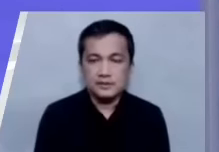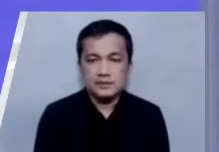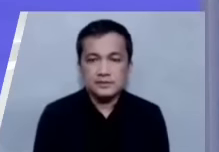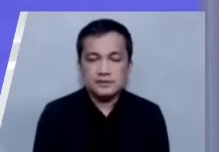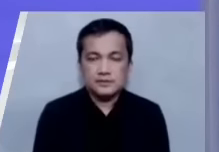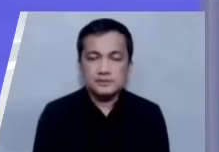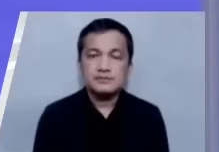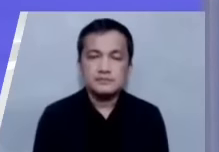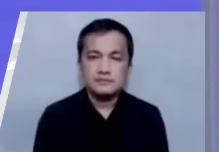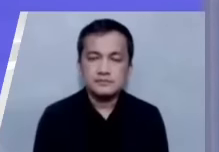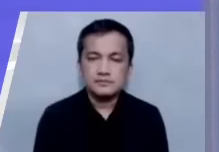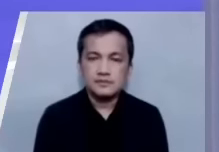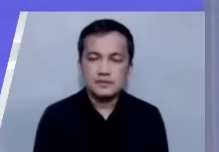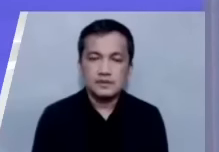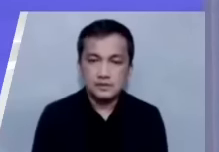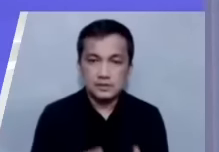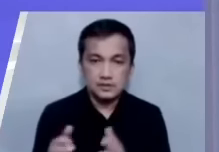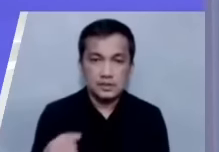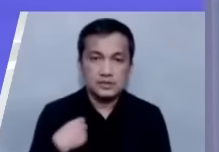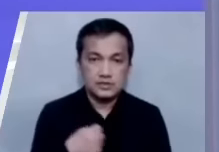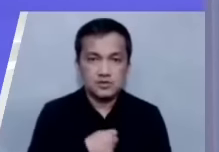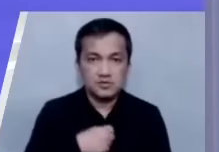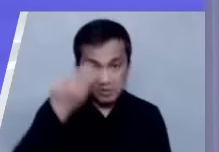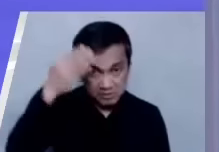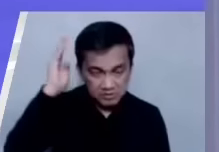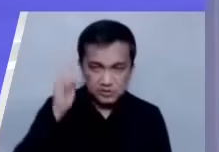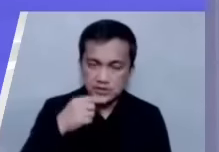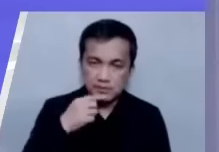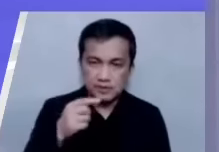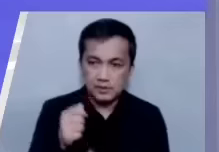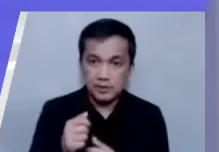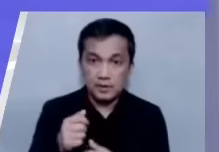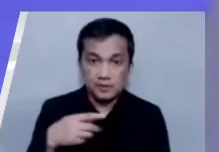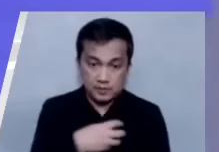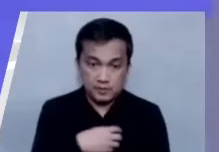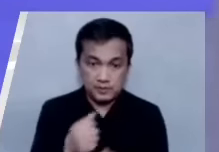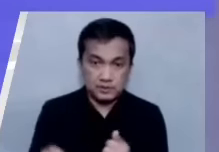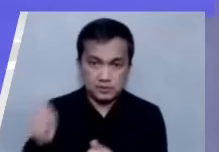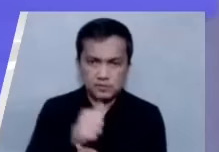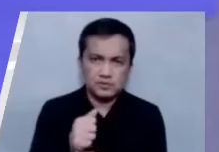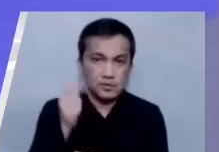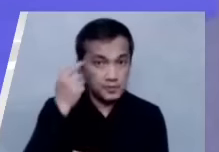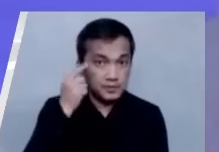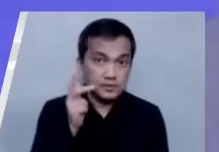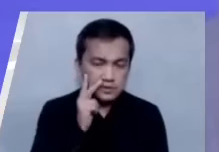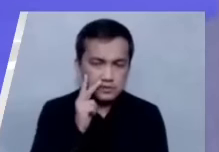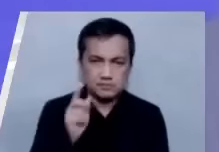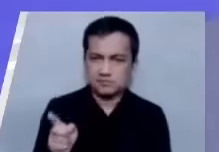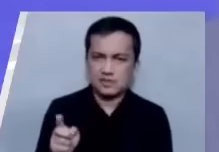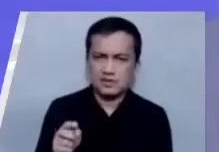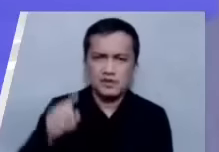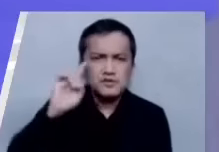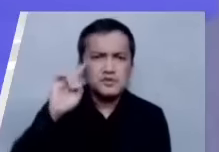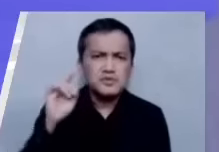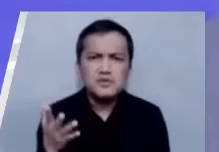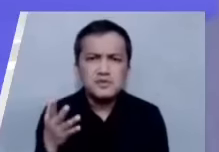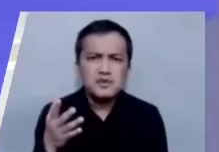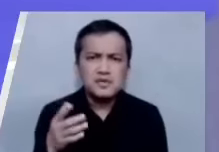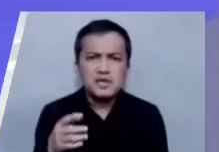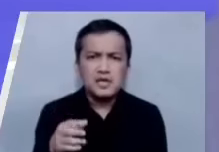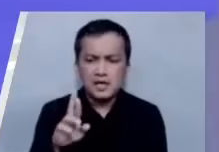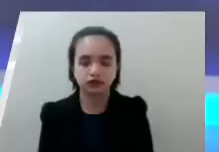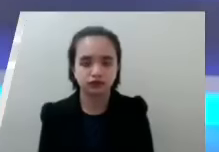Naunang iniit ni Senador Bato de la Rosa na PNP Chief ng Administrasyong Duterte na wala raw siyang ideya sa umano'y reward system sa